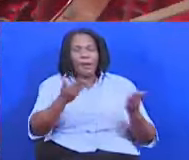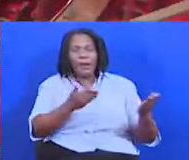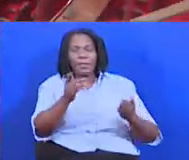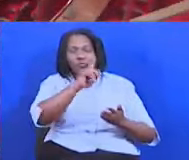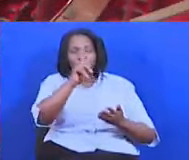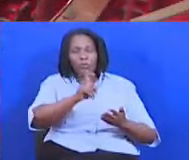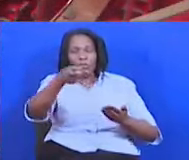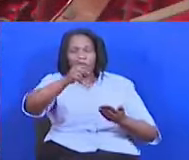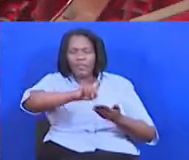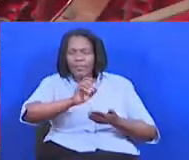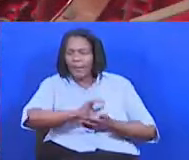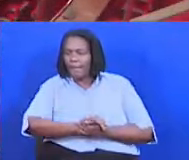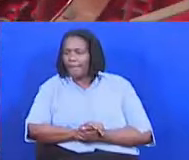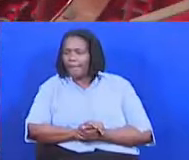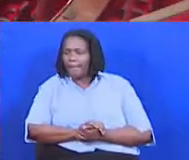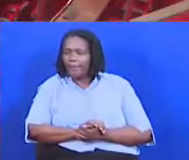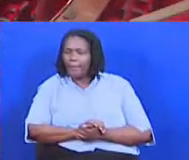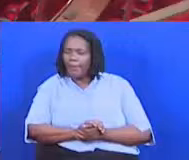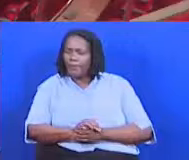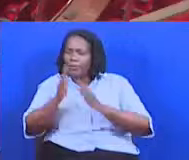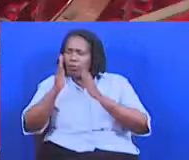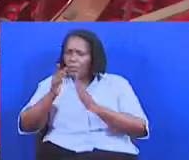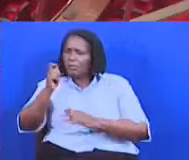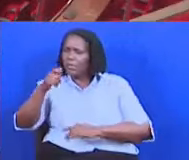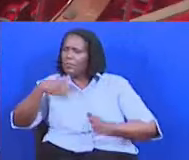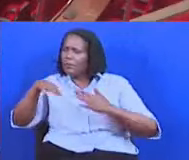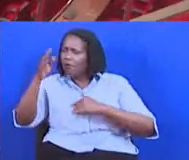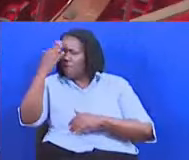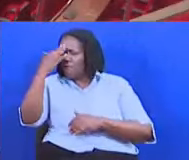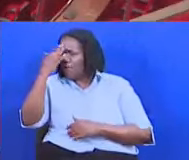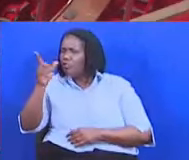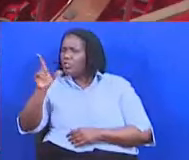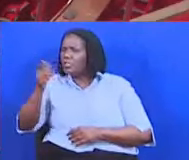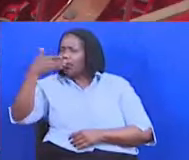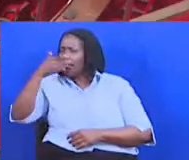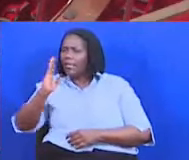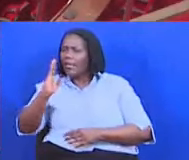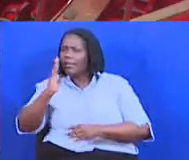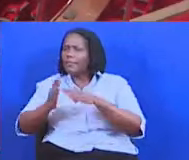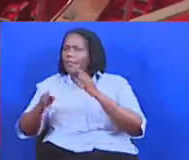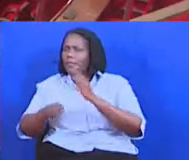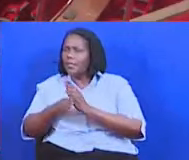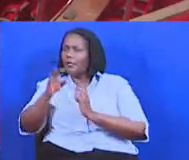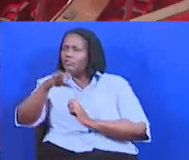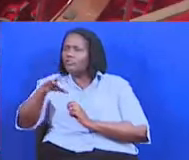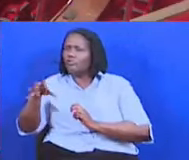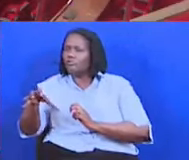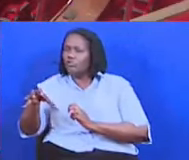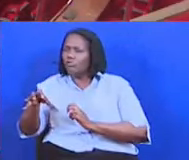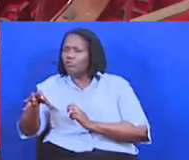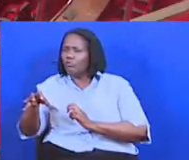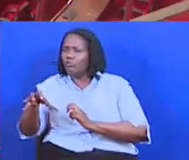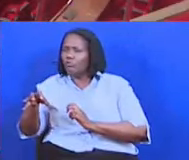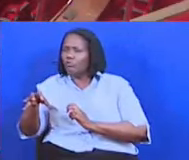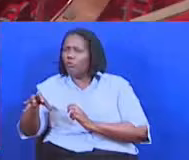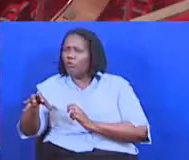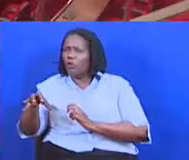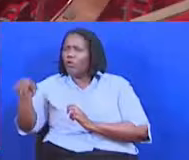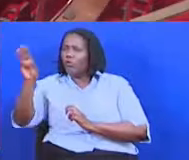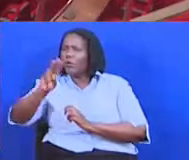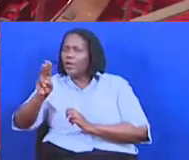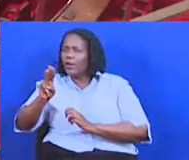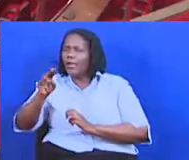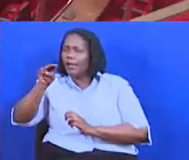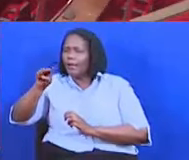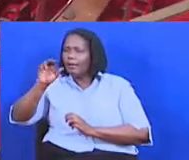Asante Mheshimiwa Spika. Je, ni lini serikali itajenga soko zuri katika wilaya ya Nachingwea kwa sababu lililopo limechakaa sana?